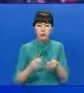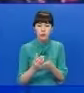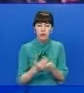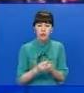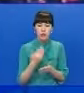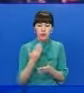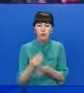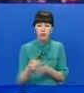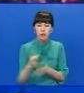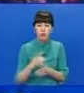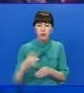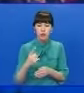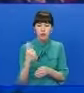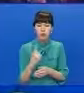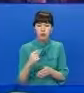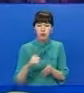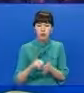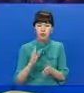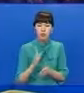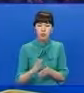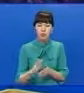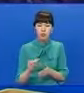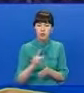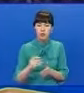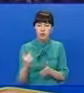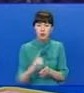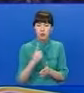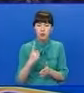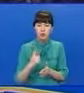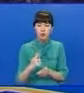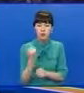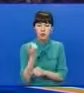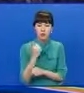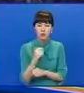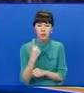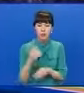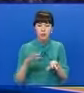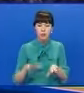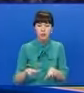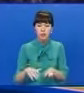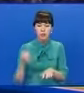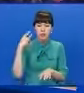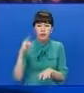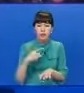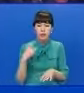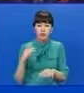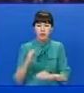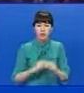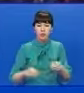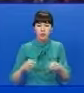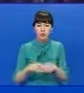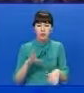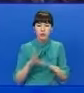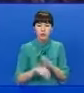олар республика біріншілігіне қатысады. Ол республикалық біріншілікте де жеңіске жетіп, бірінші орын ба Қазақстан құрама командасына кіріп атса, олар